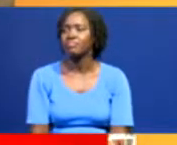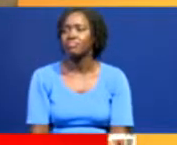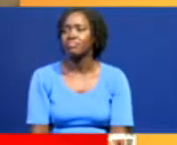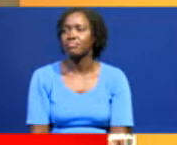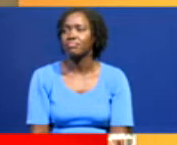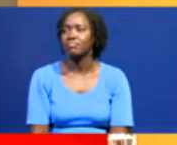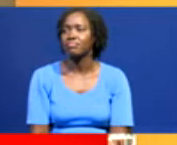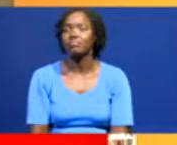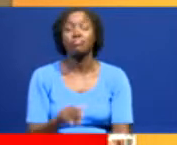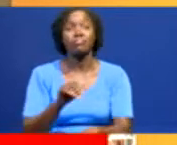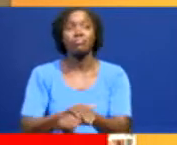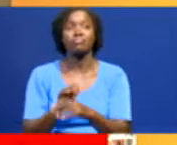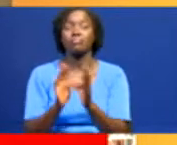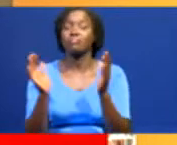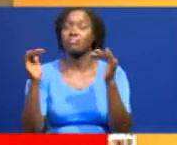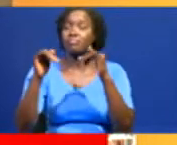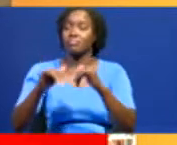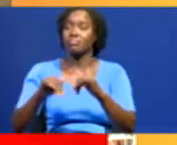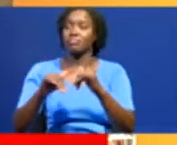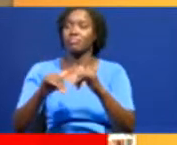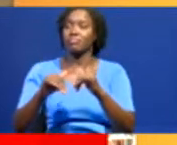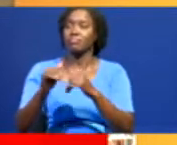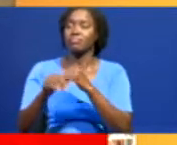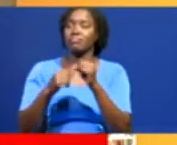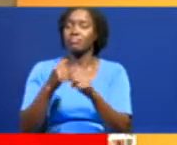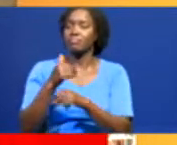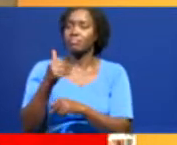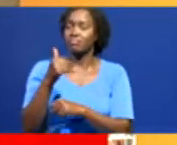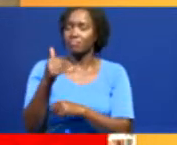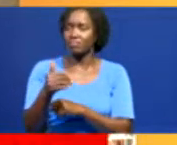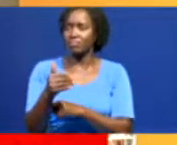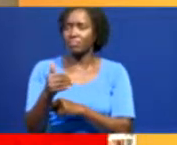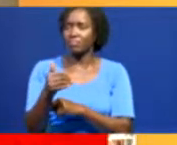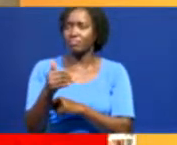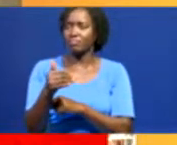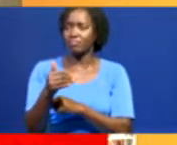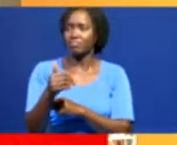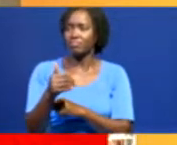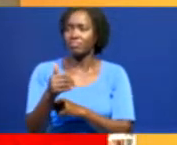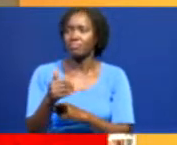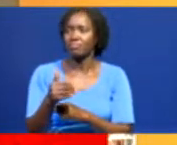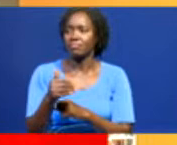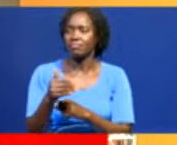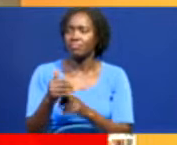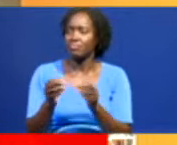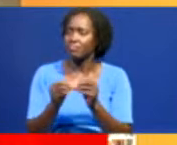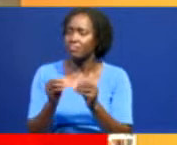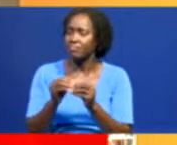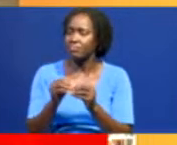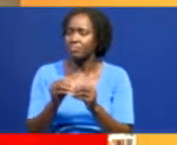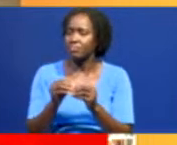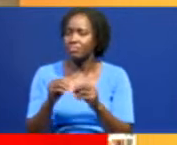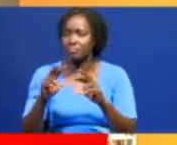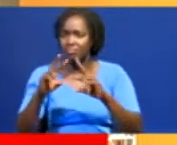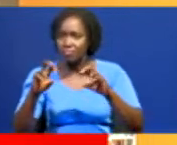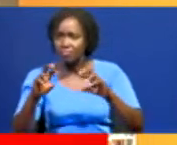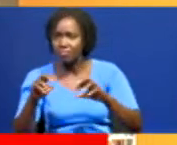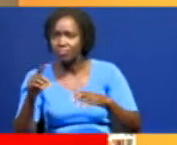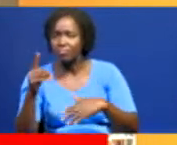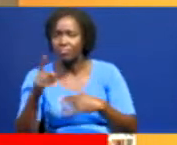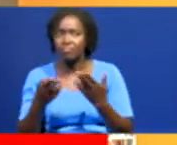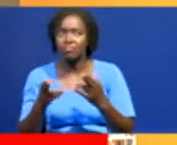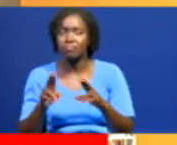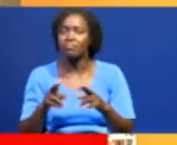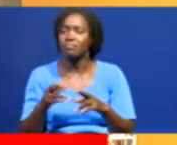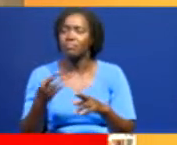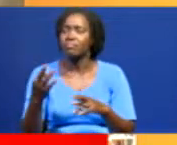Ni vizuri kongamano kama hiyo kuwa katika kila mwaka, kwa sababu hiyo ni kama kukutana kuangalia ni nini imetendeka katika siku 365